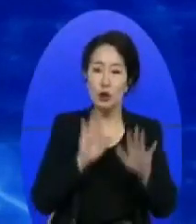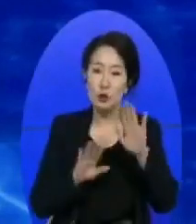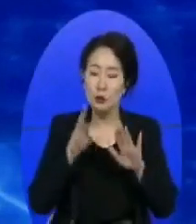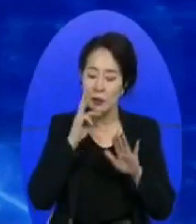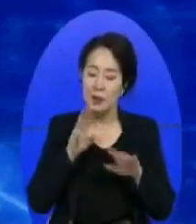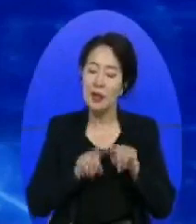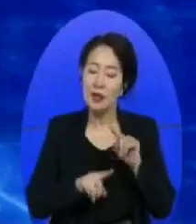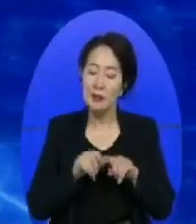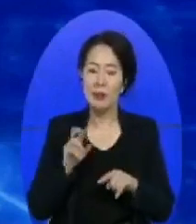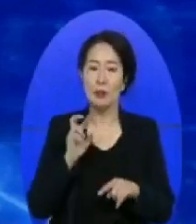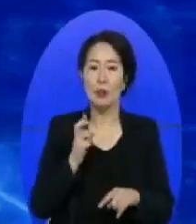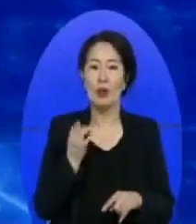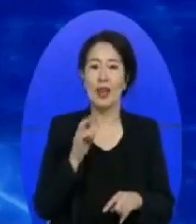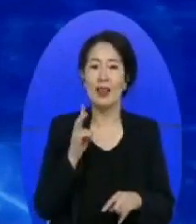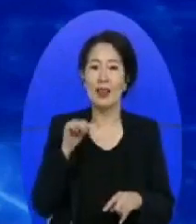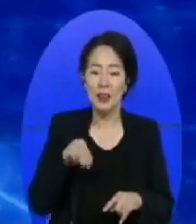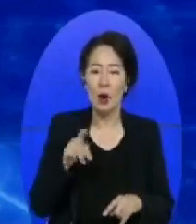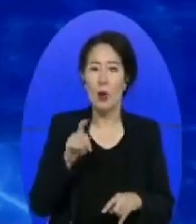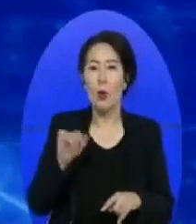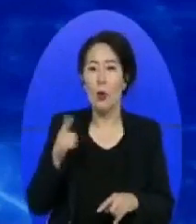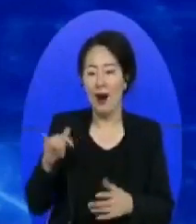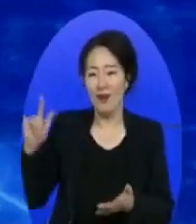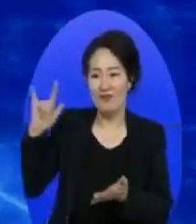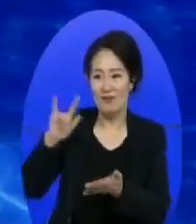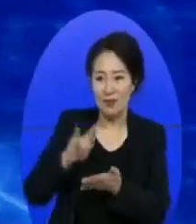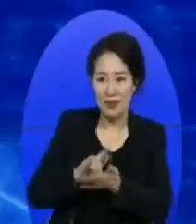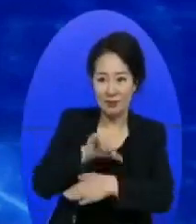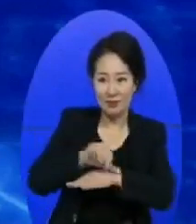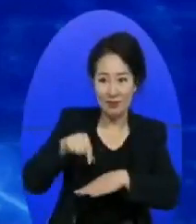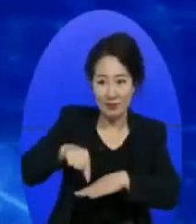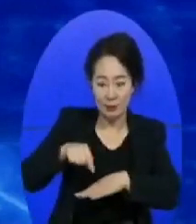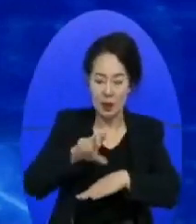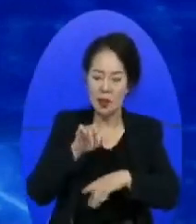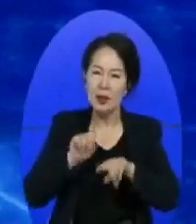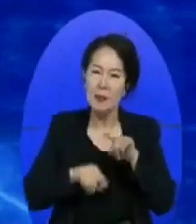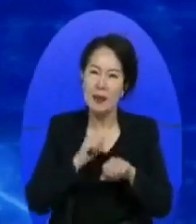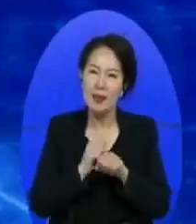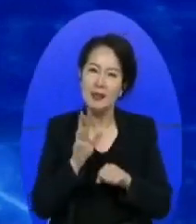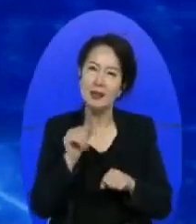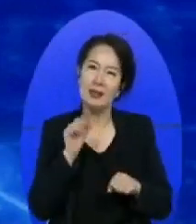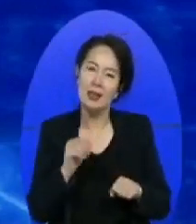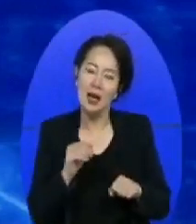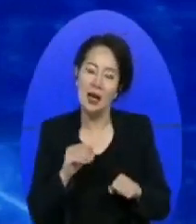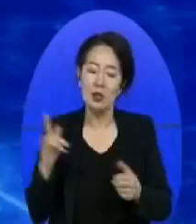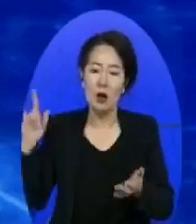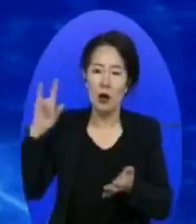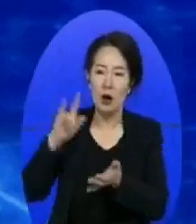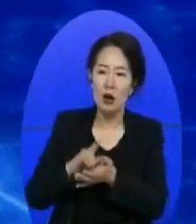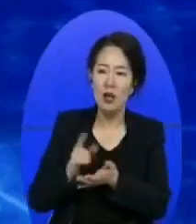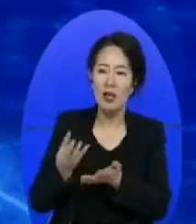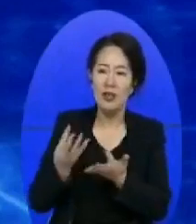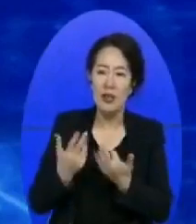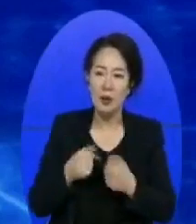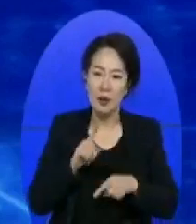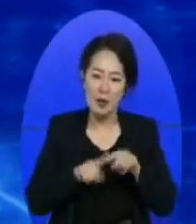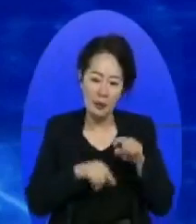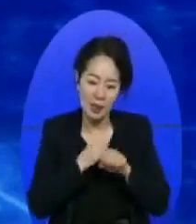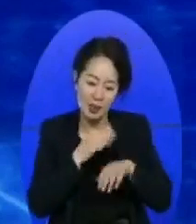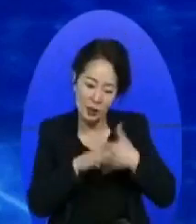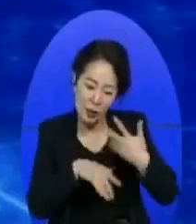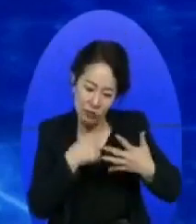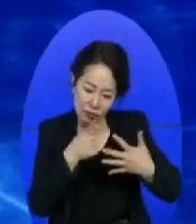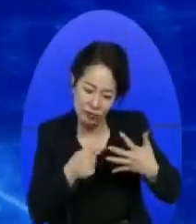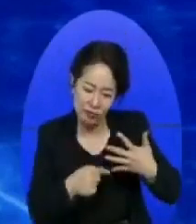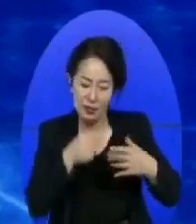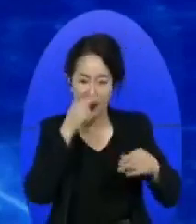байдлын, за, ялангуяа буян тухай хэлийн бомбтод бас яг энэ нөхцөл байдал хэрхэн ажиллаж байна вэ? Хичнээн агаарын хөлөө хүлээ авч ямар ямар үйл ажиллагаануудыг явуулж